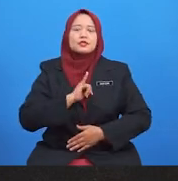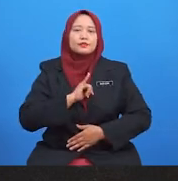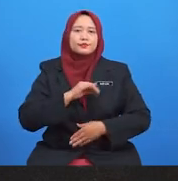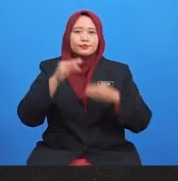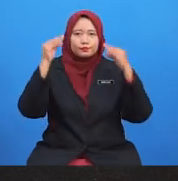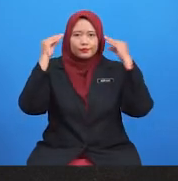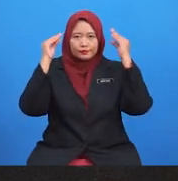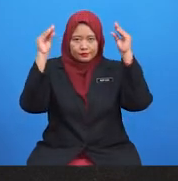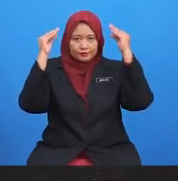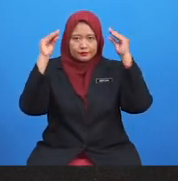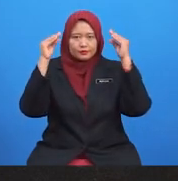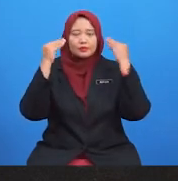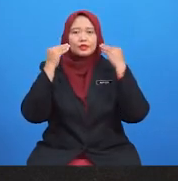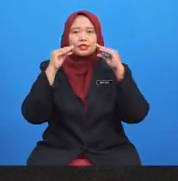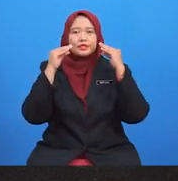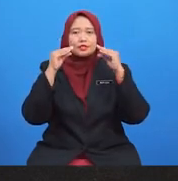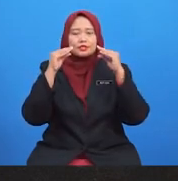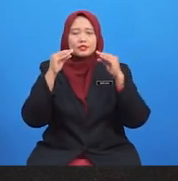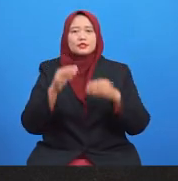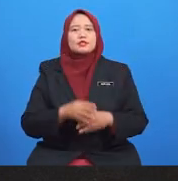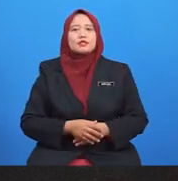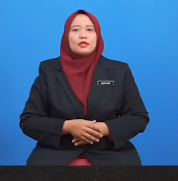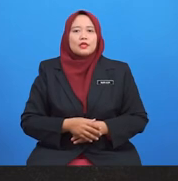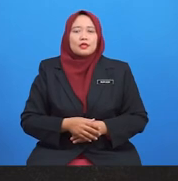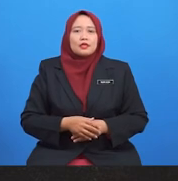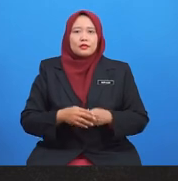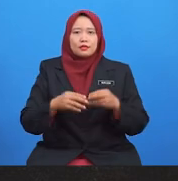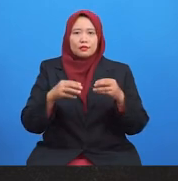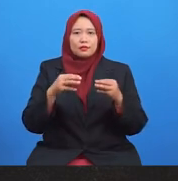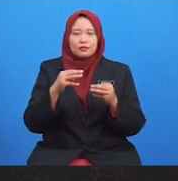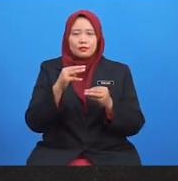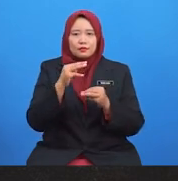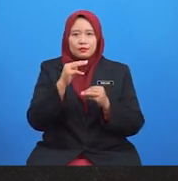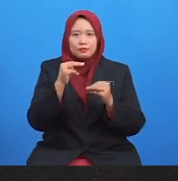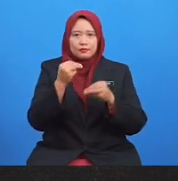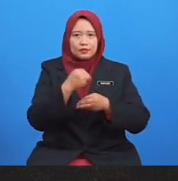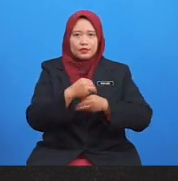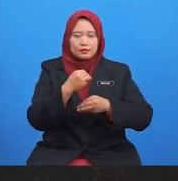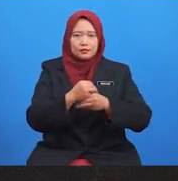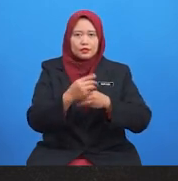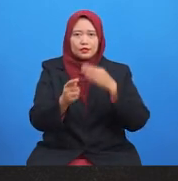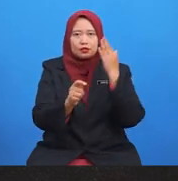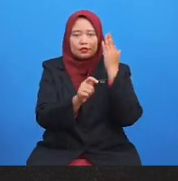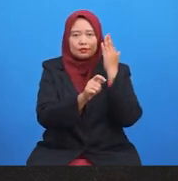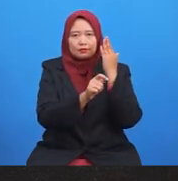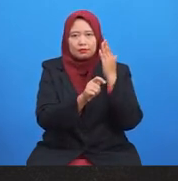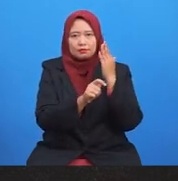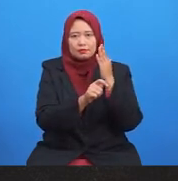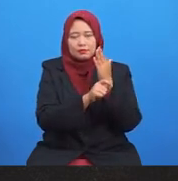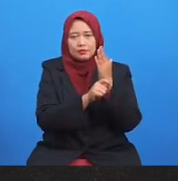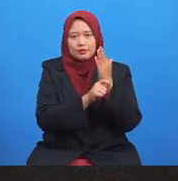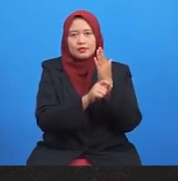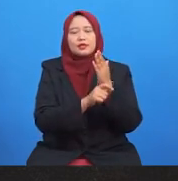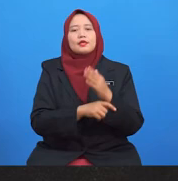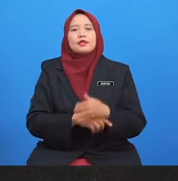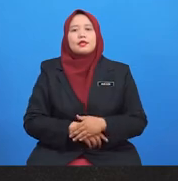3, iaitu pengamiran. Bagi pembelajaran kali ini, saya akan mengajar subtopik